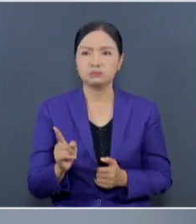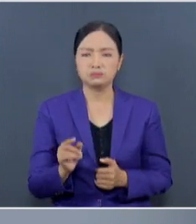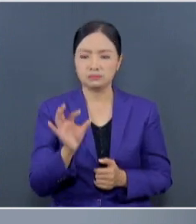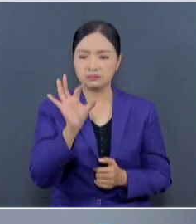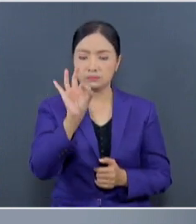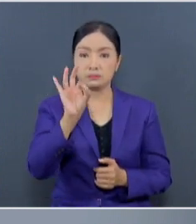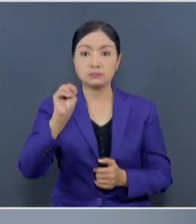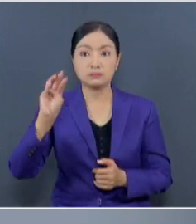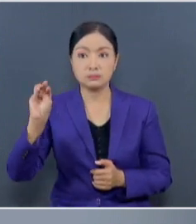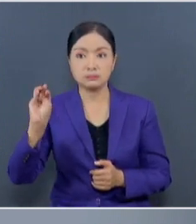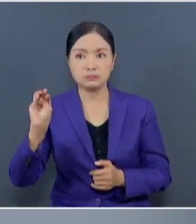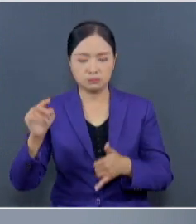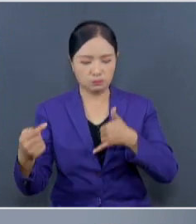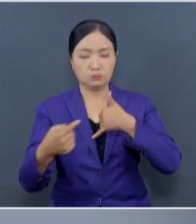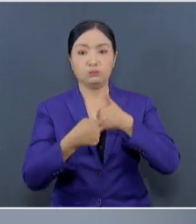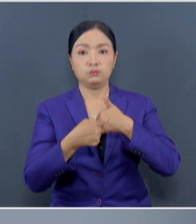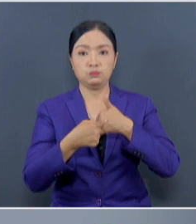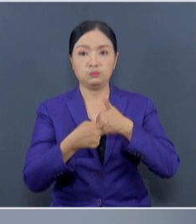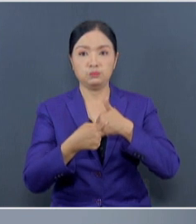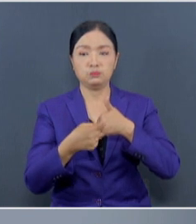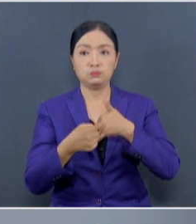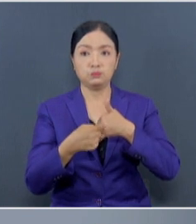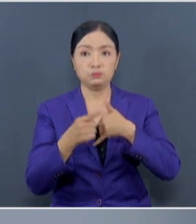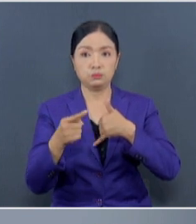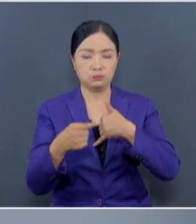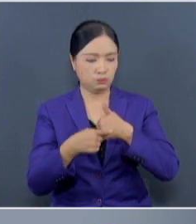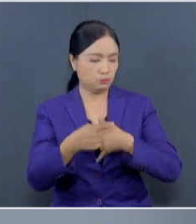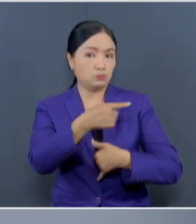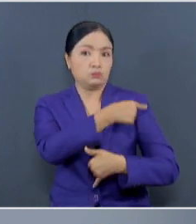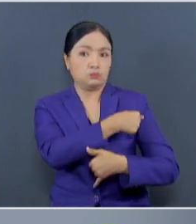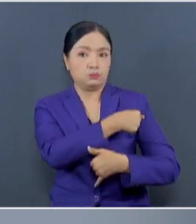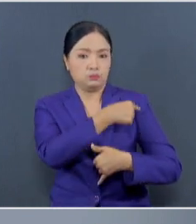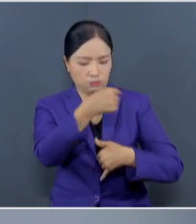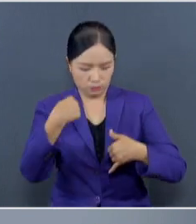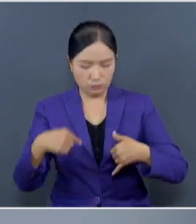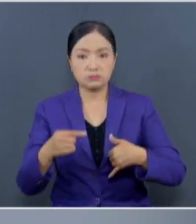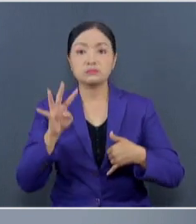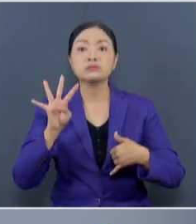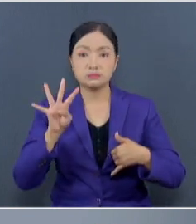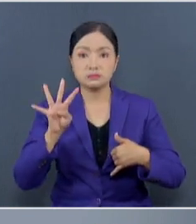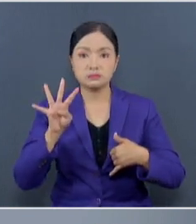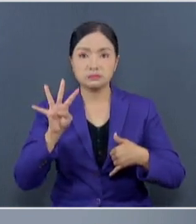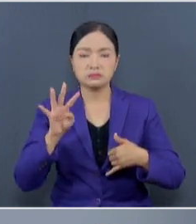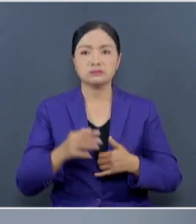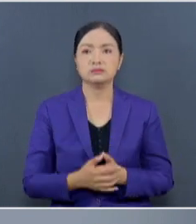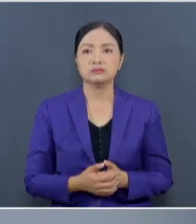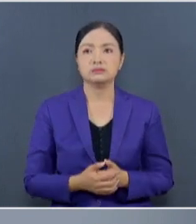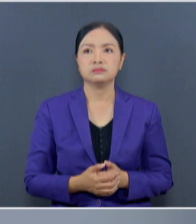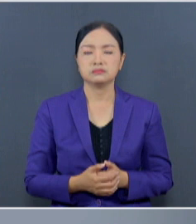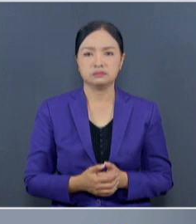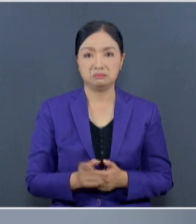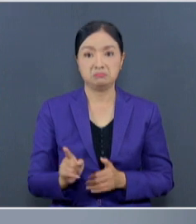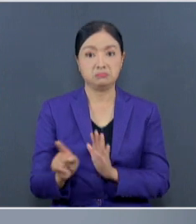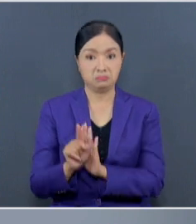9มมเนี่ยไปเข้าที่ลำตัวนายธนดลนะฮะแล้วก็แขนด้วยรวมทั้งหมด 4นัดแต่คุณผู้ชมฮะครั้งที่